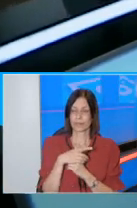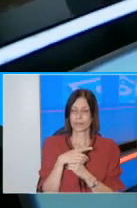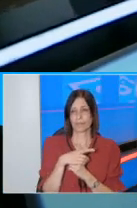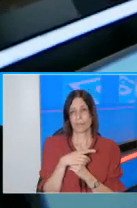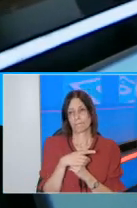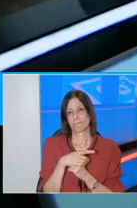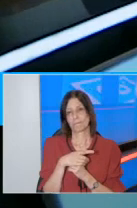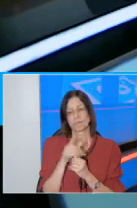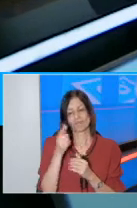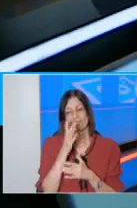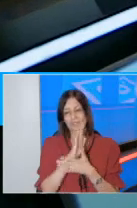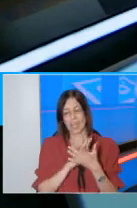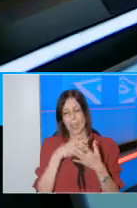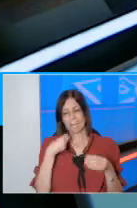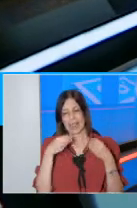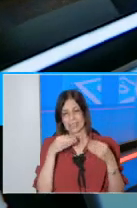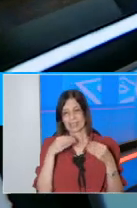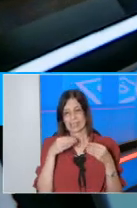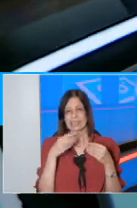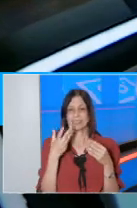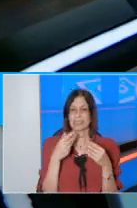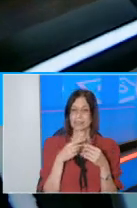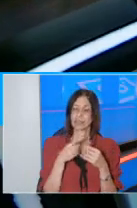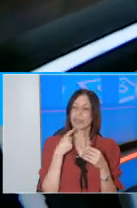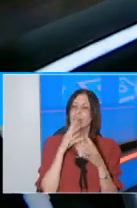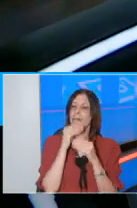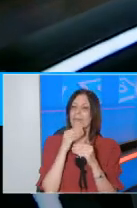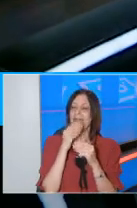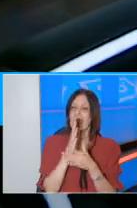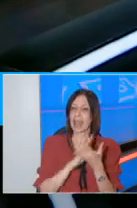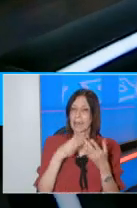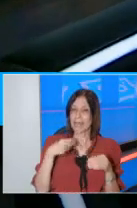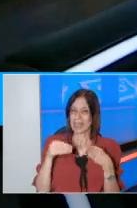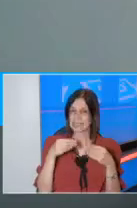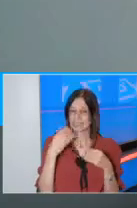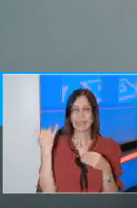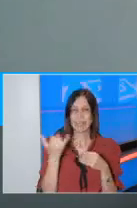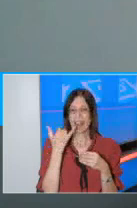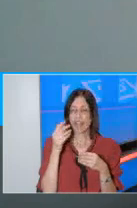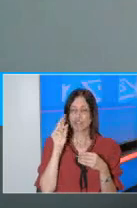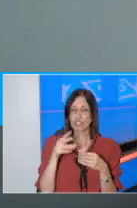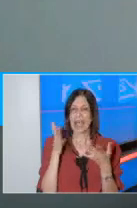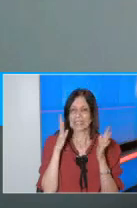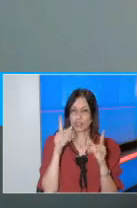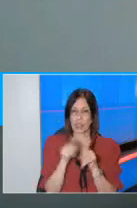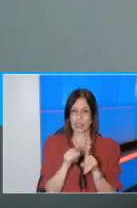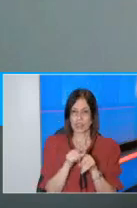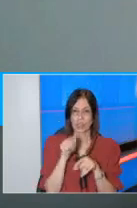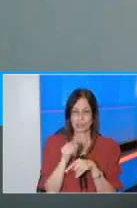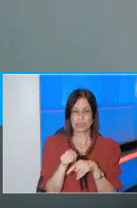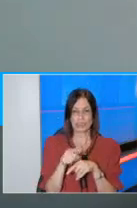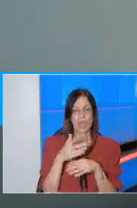יש חלקיקי פלסטיק. אז זהו, בואי נדבר על חלקיקי פלסטיק, כי בדרך כלל כשיש אסון מסוג הזה, זה